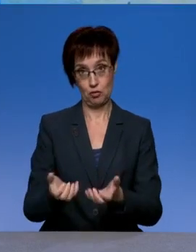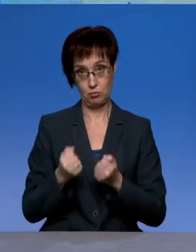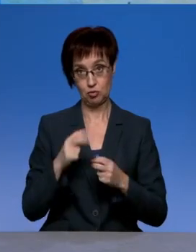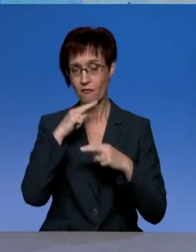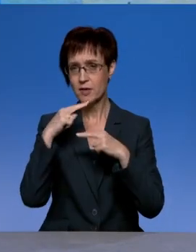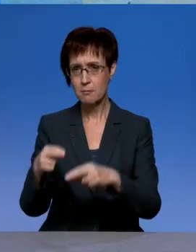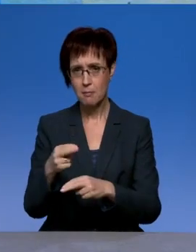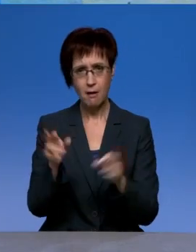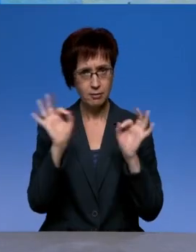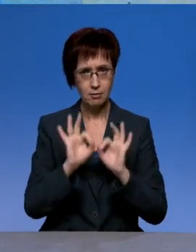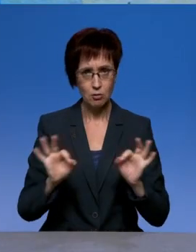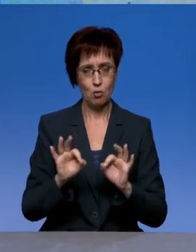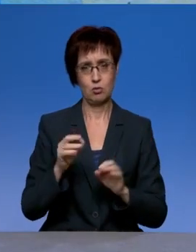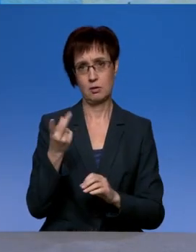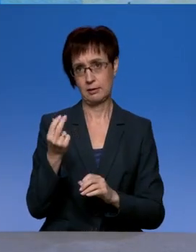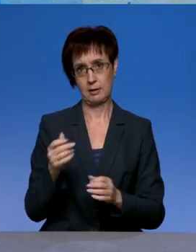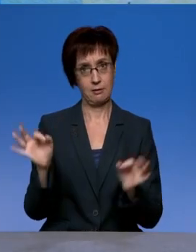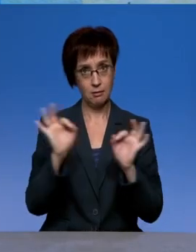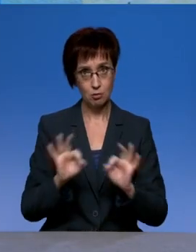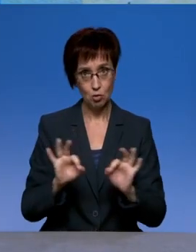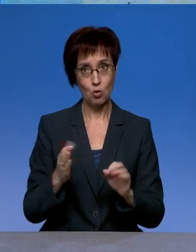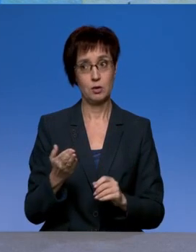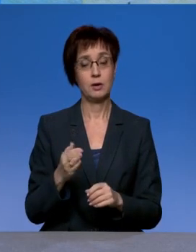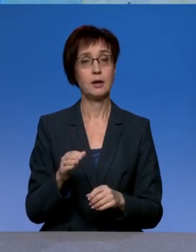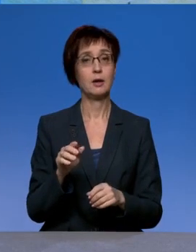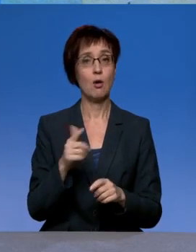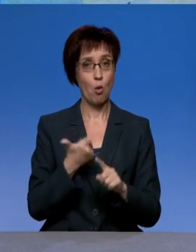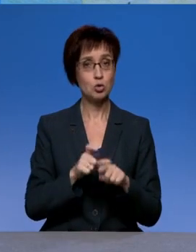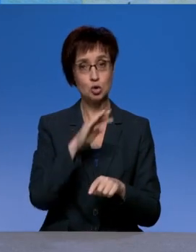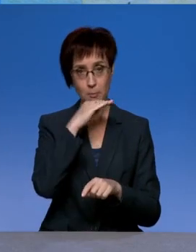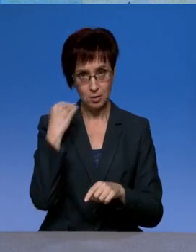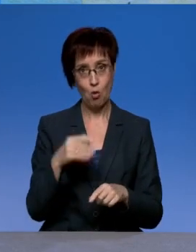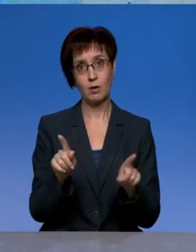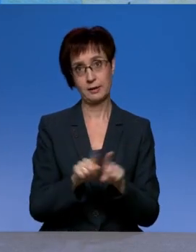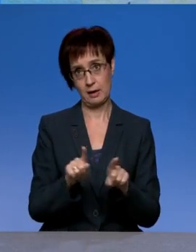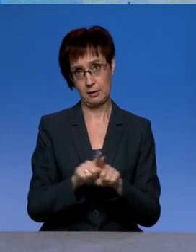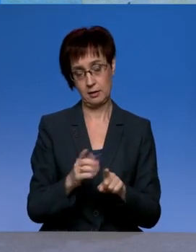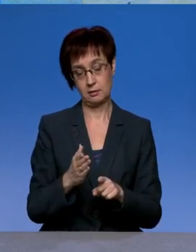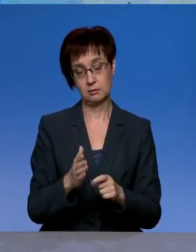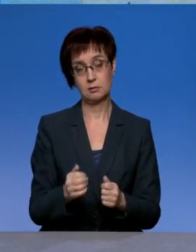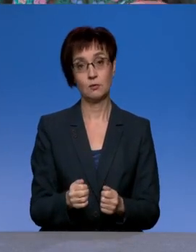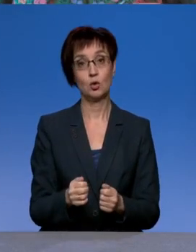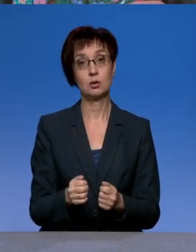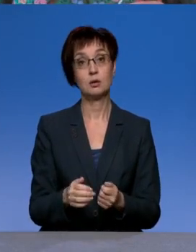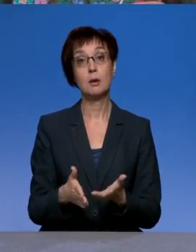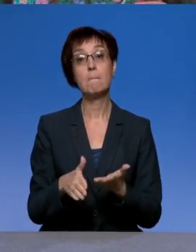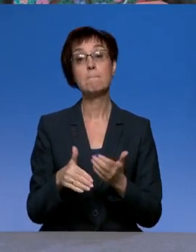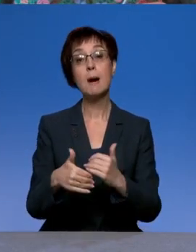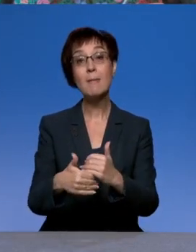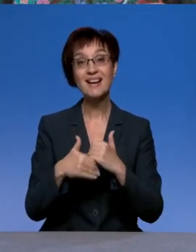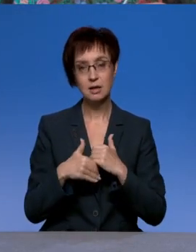знаю, не только я одна такая, там столько таких у приставов. Помогите чем-нибудь разобраться.